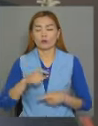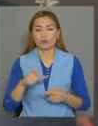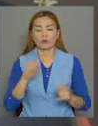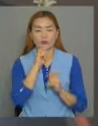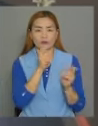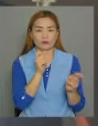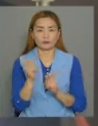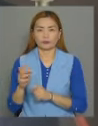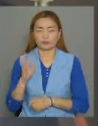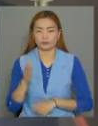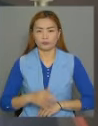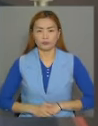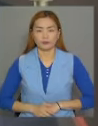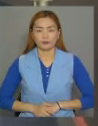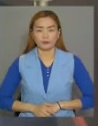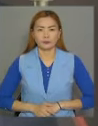номинациялары болады.